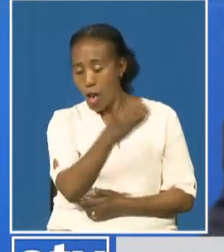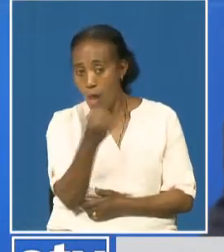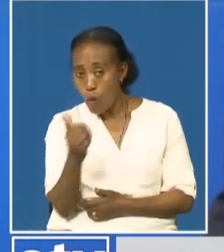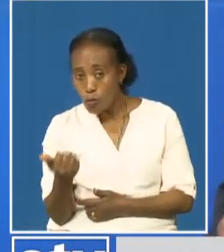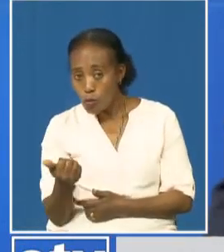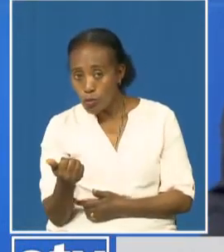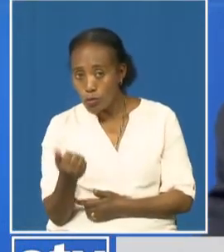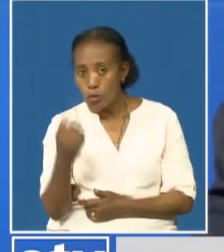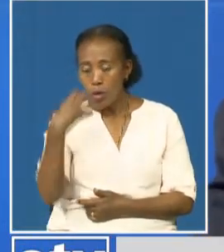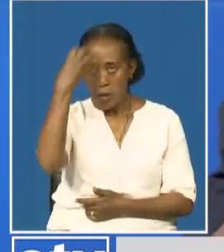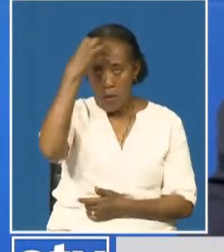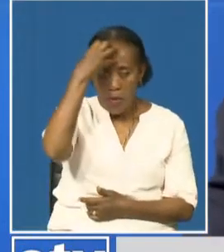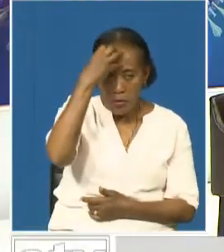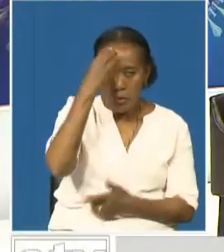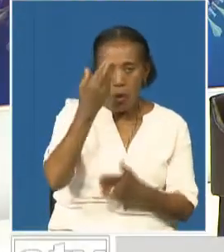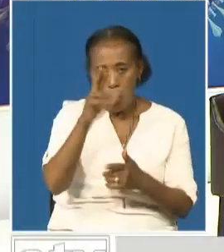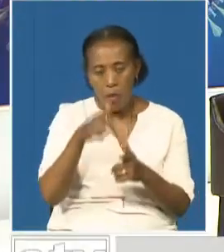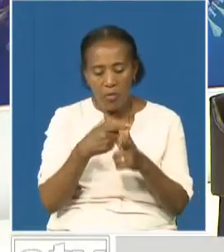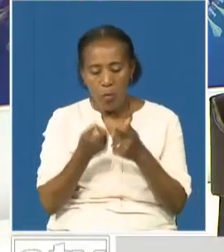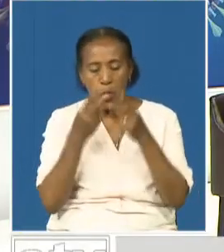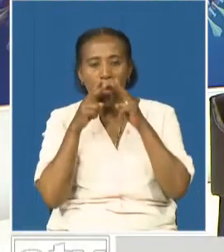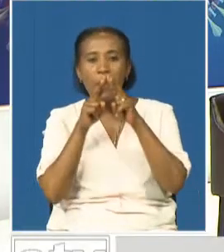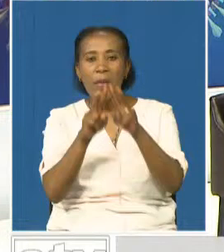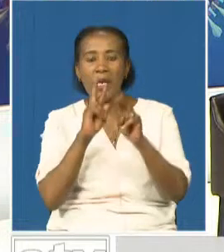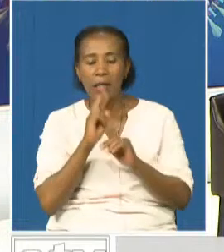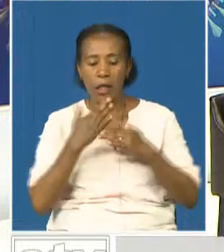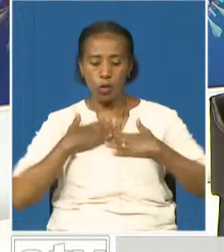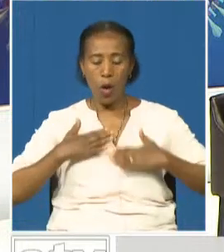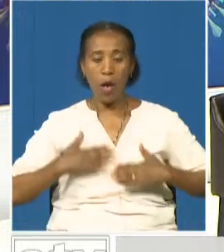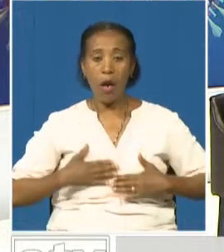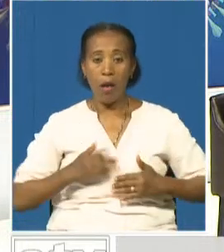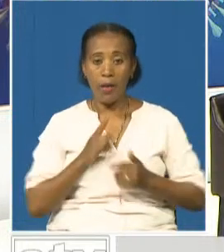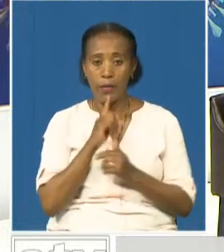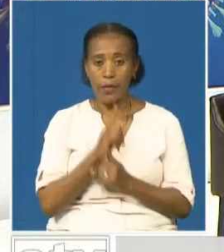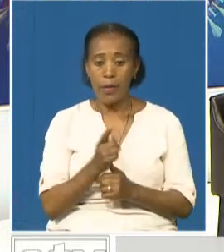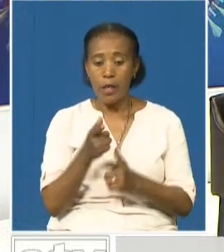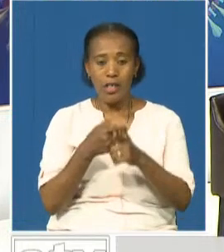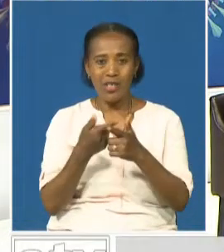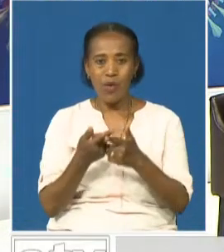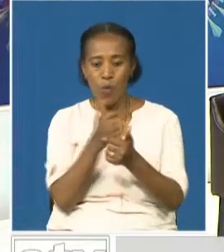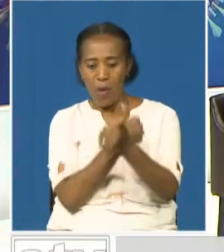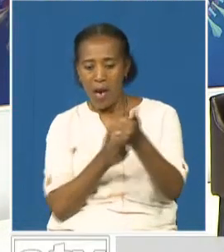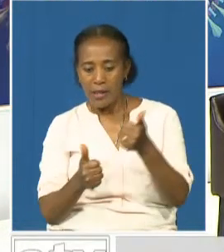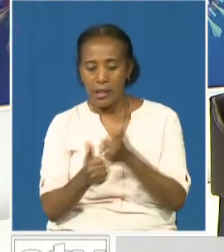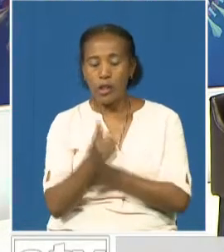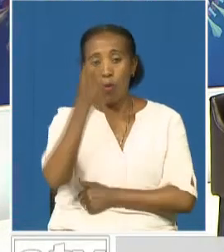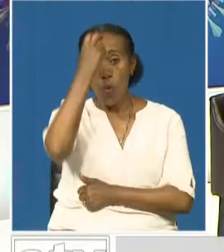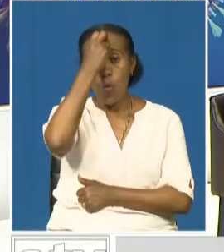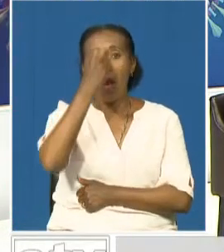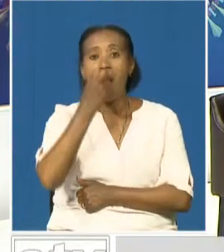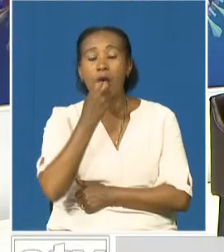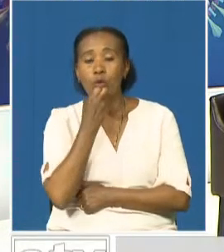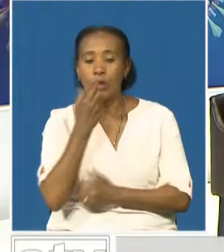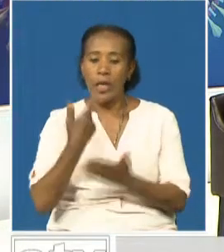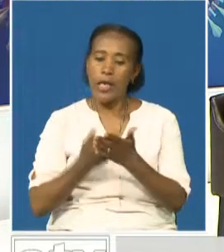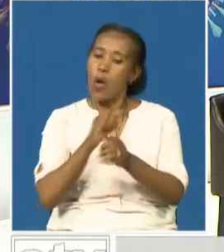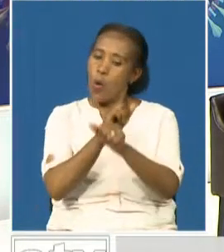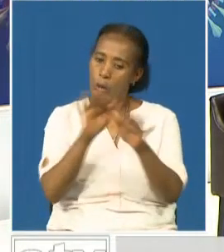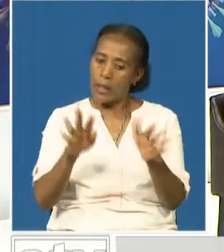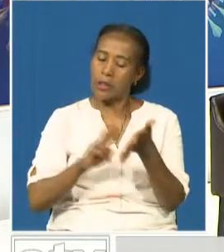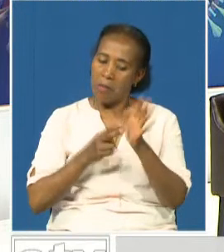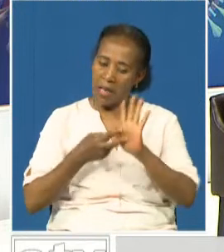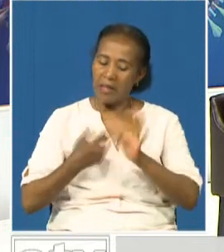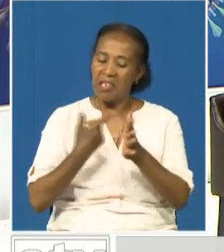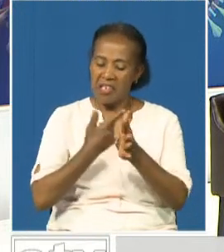ከሌሎቹ ከመንግስት ወይም ደግሞ ከሚመለከታቸው አካላት እንደውም አስቀድሞ ወላጆች ይሄ ወረርሽኝ